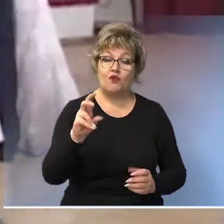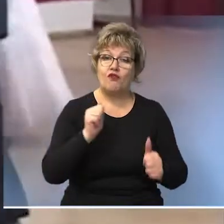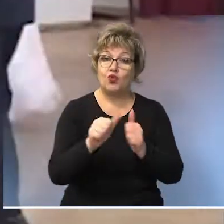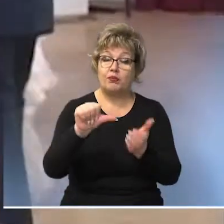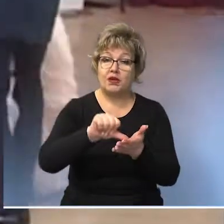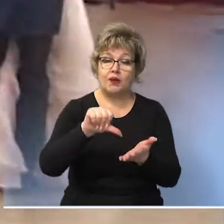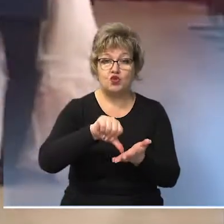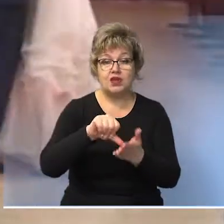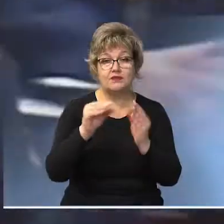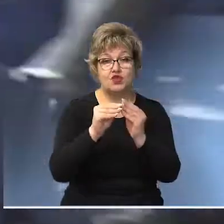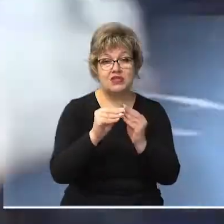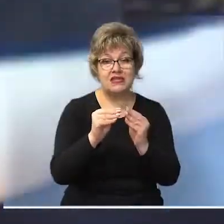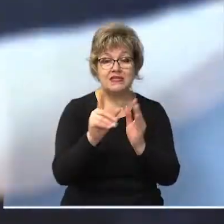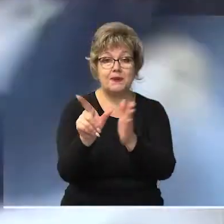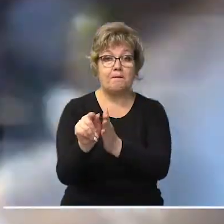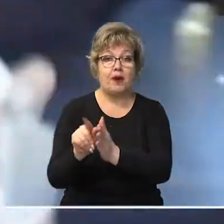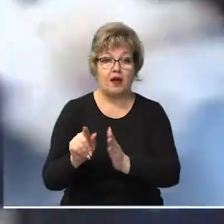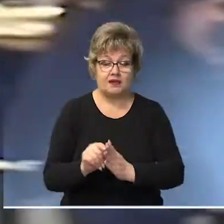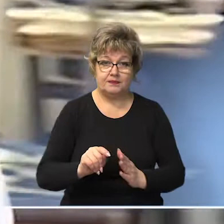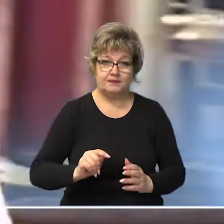программе участвуют 10 пар.